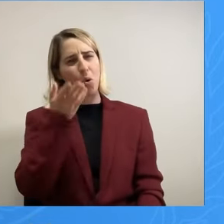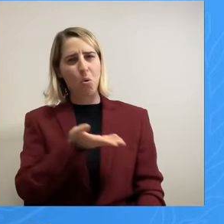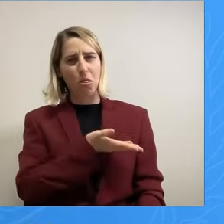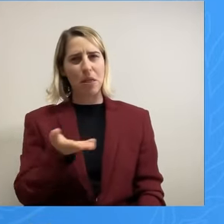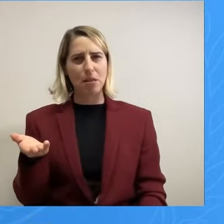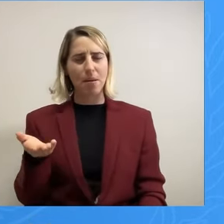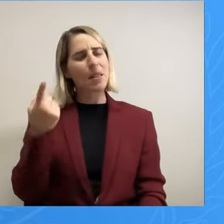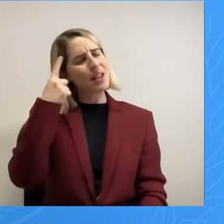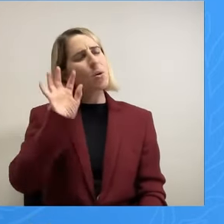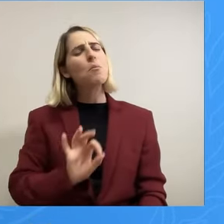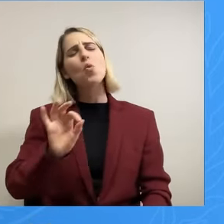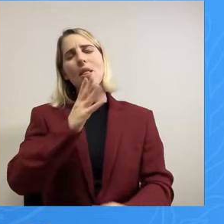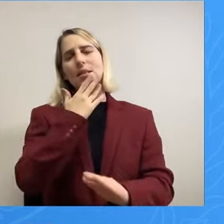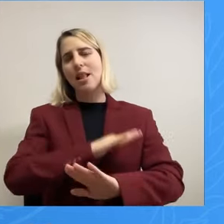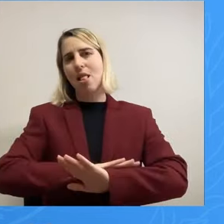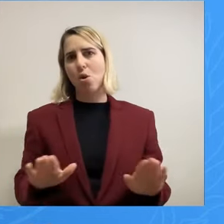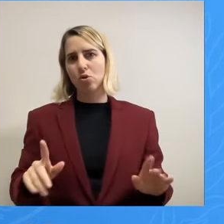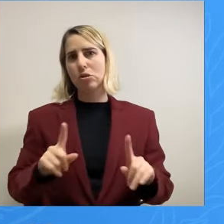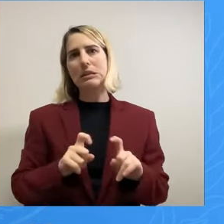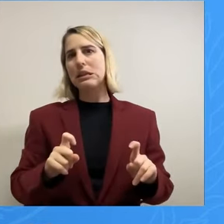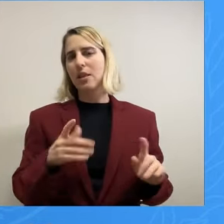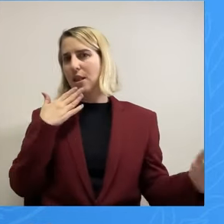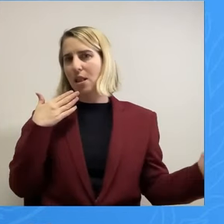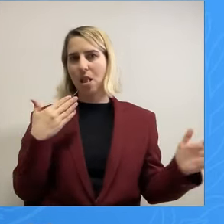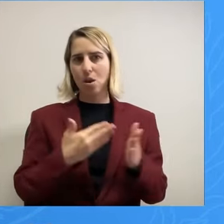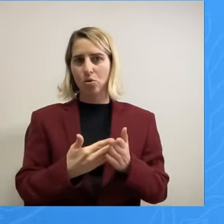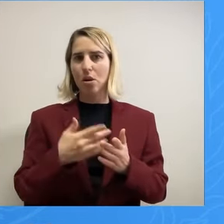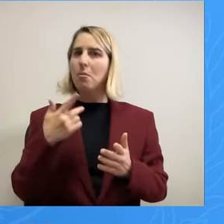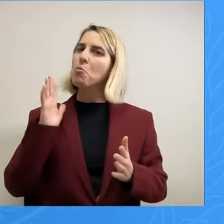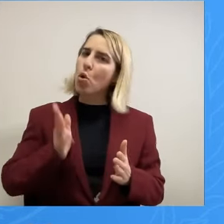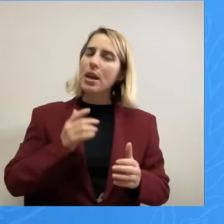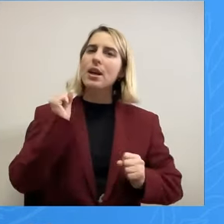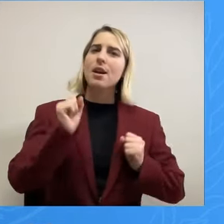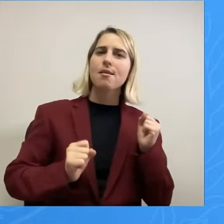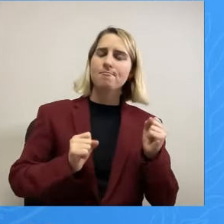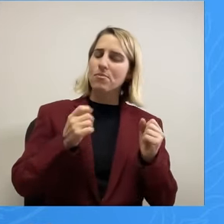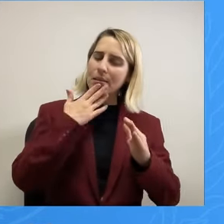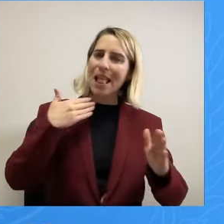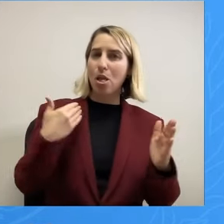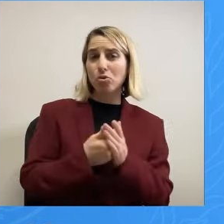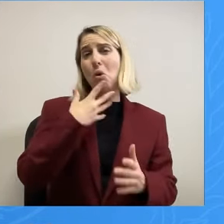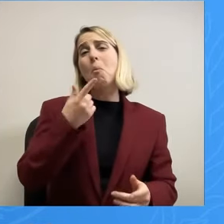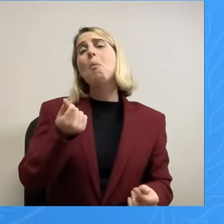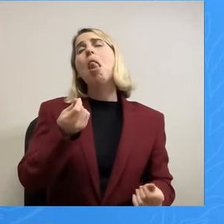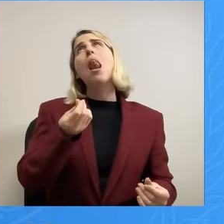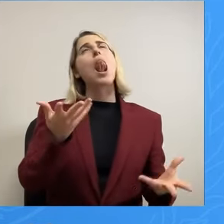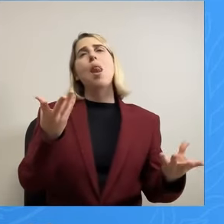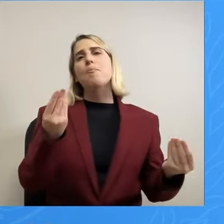ξέρουμε πού θα καταλήξει και τι θα καταλήξει. Μπορεί να τρέξει γιατί είναι πολλά τα λεφτά, αλλά